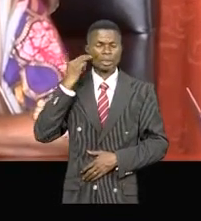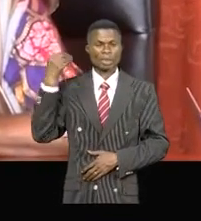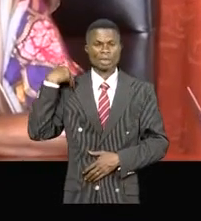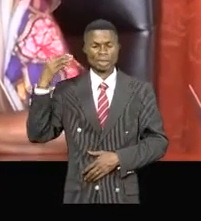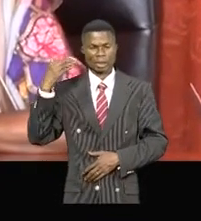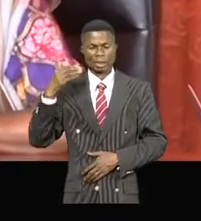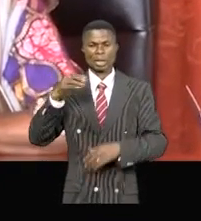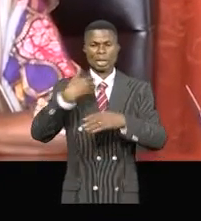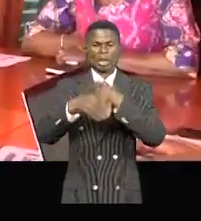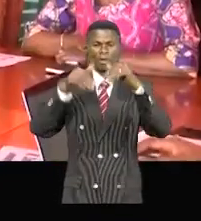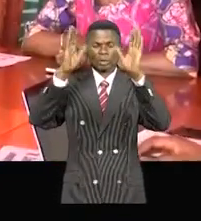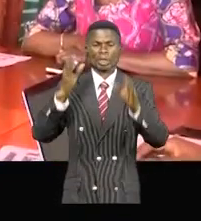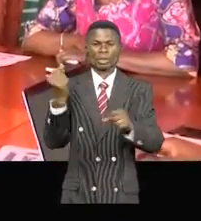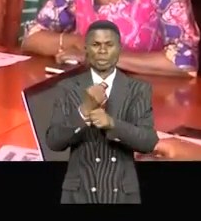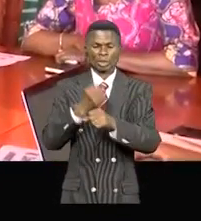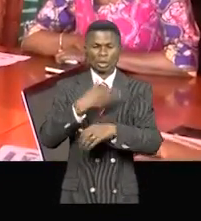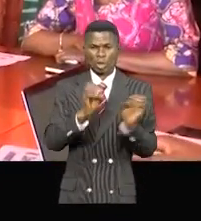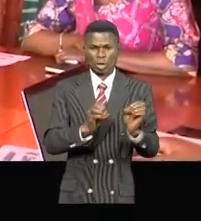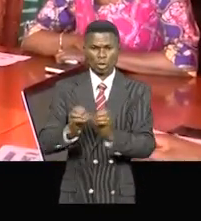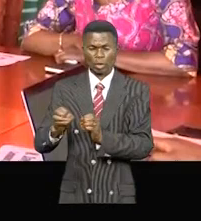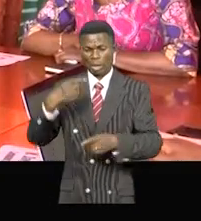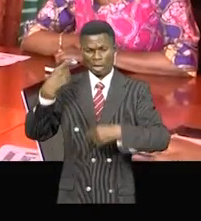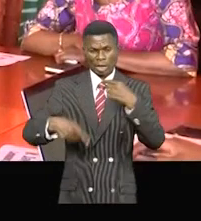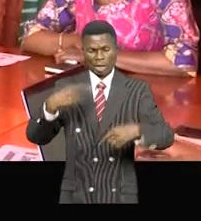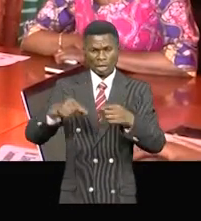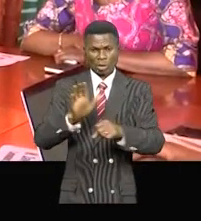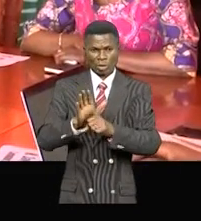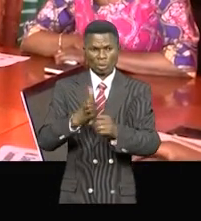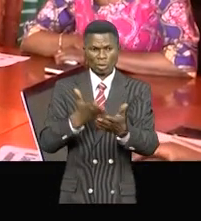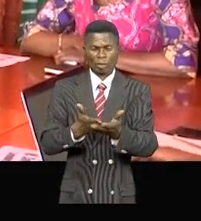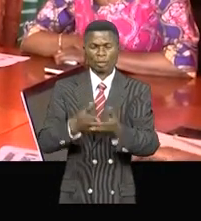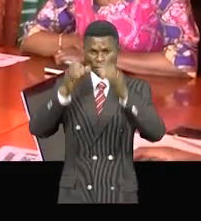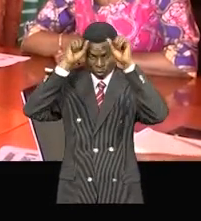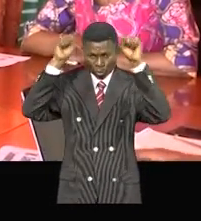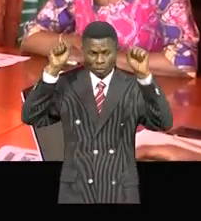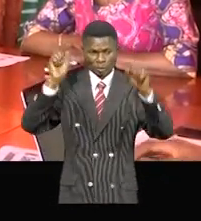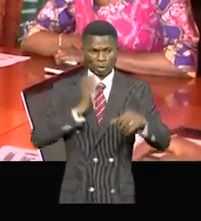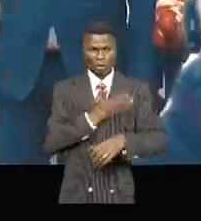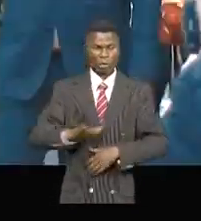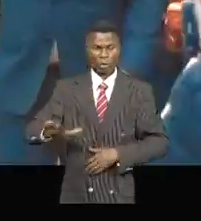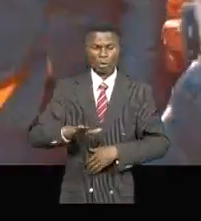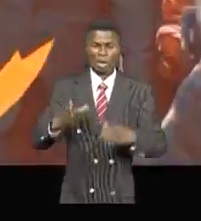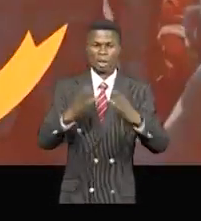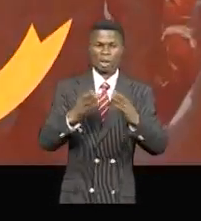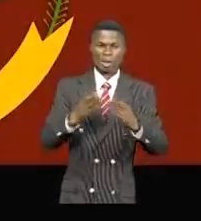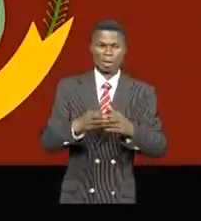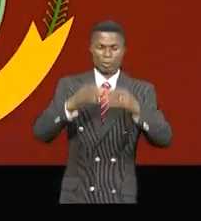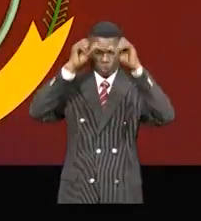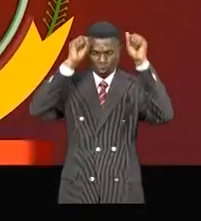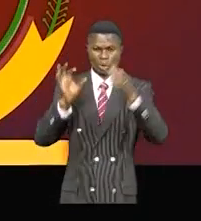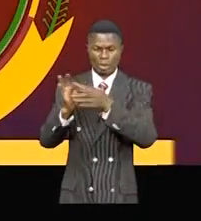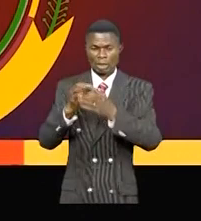Au cœur de cette séance de travail, le suivi des discussions engagées entre les chefs de l'État de la République démocratique du Congo et président